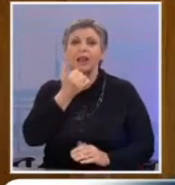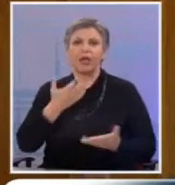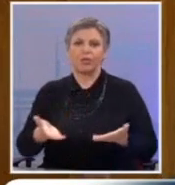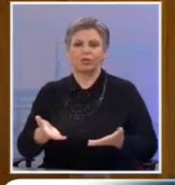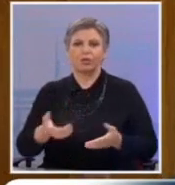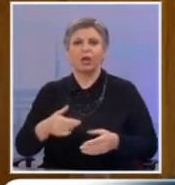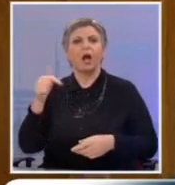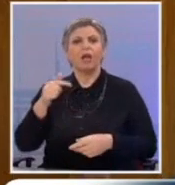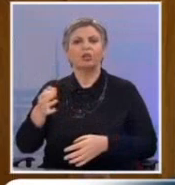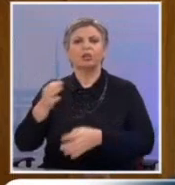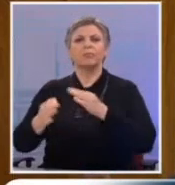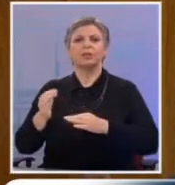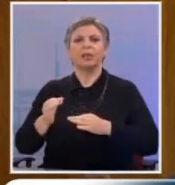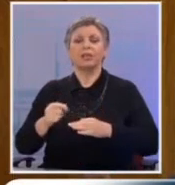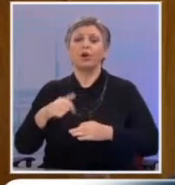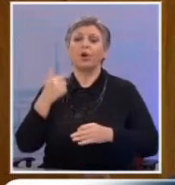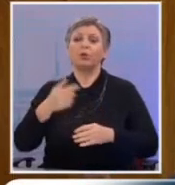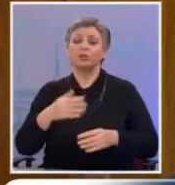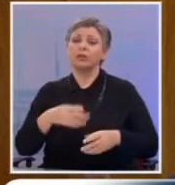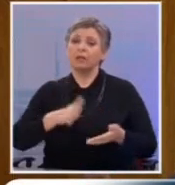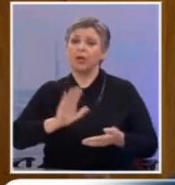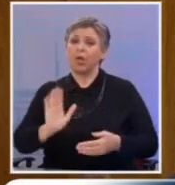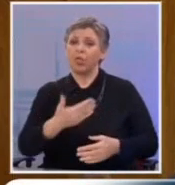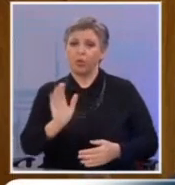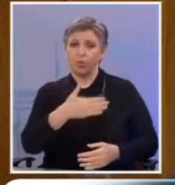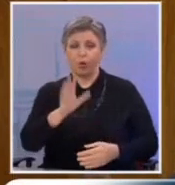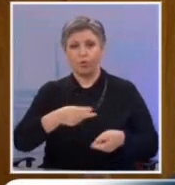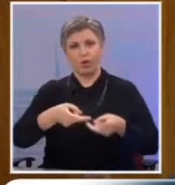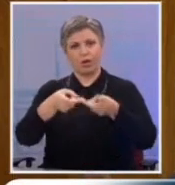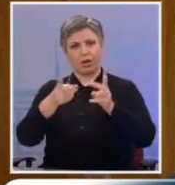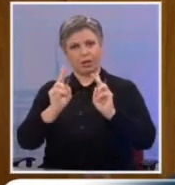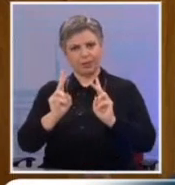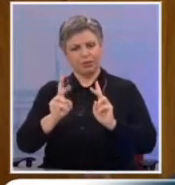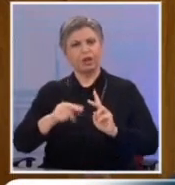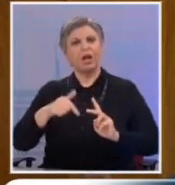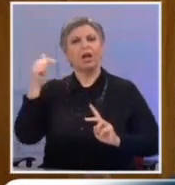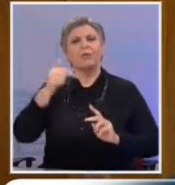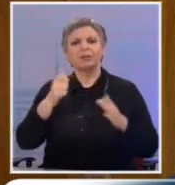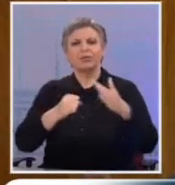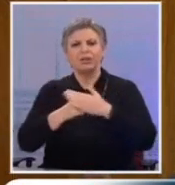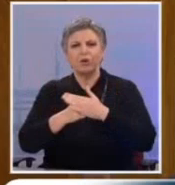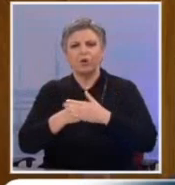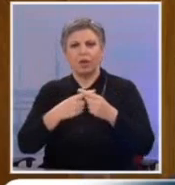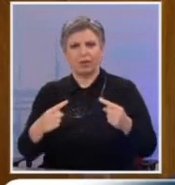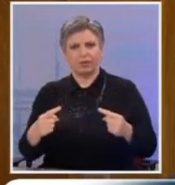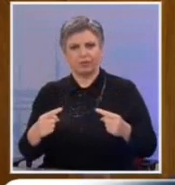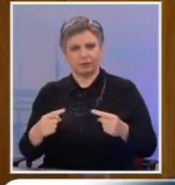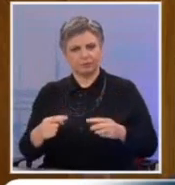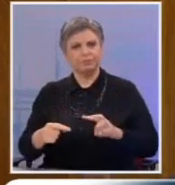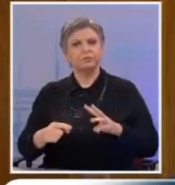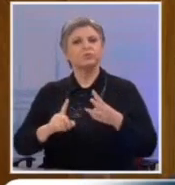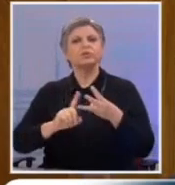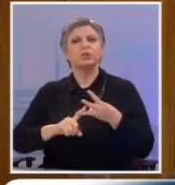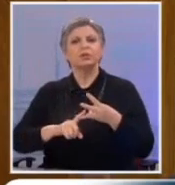απολύσεων, lockout και άλλα αντεργατικά μέτρα. Το τρίτο δεδομένο είναι ότι οι συνθήκες στην